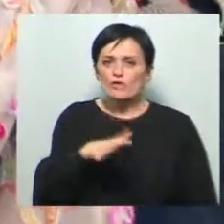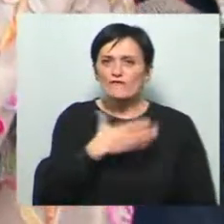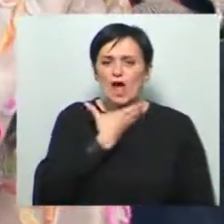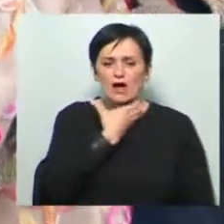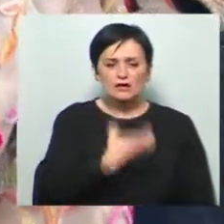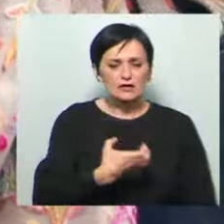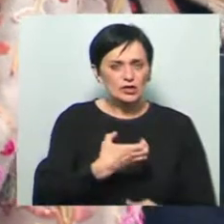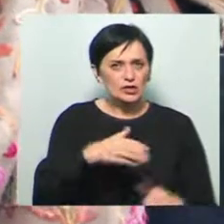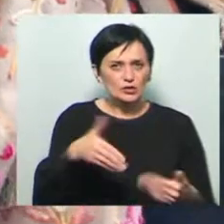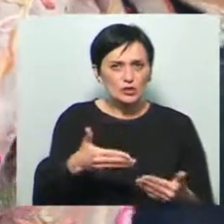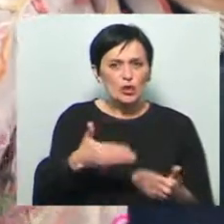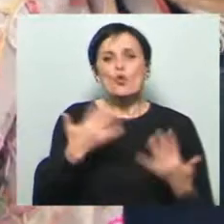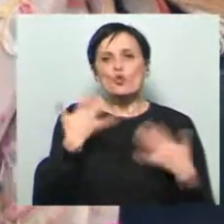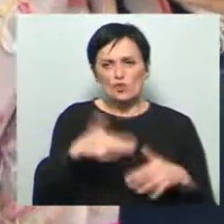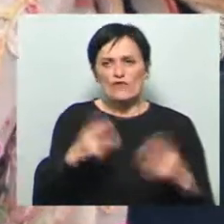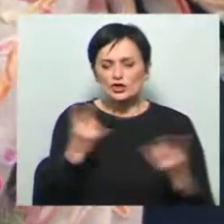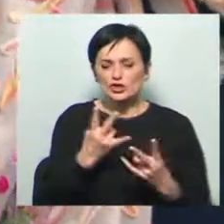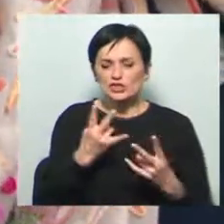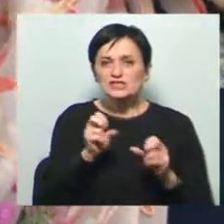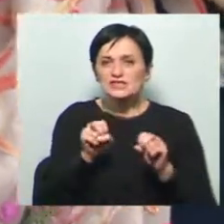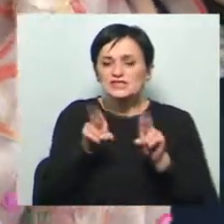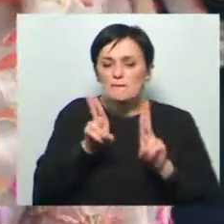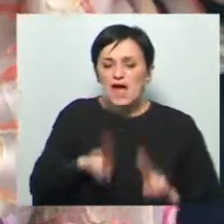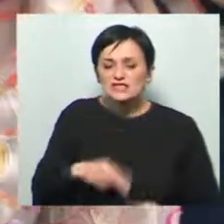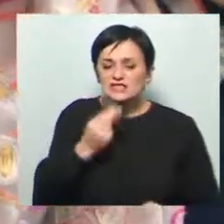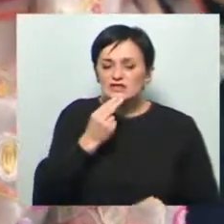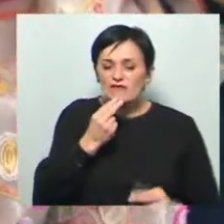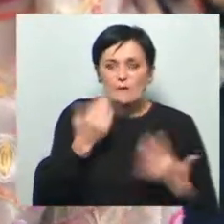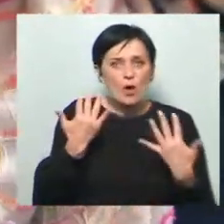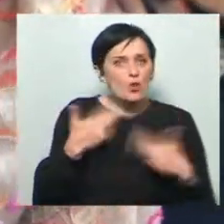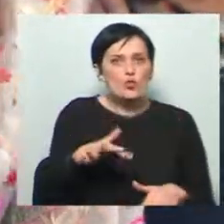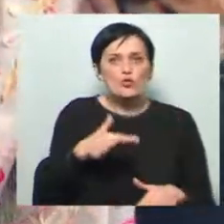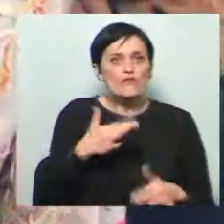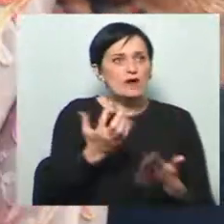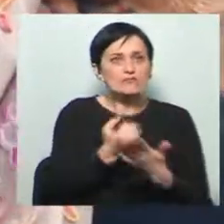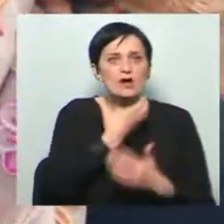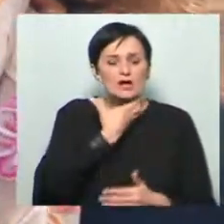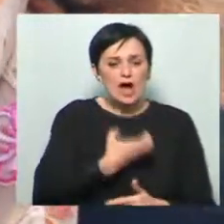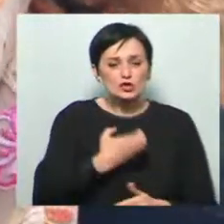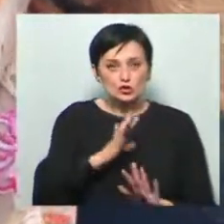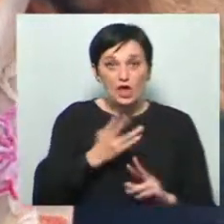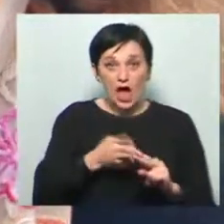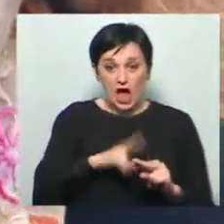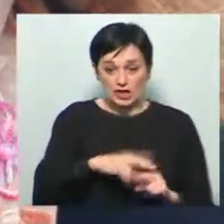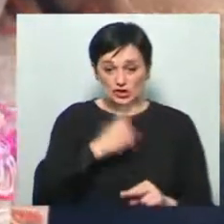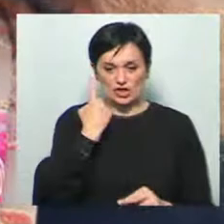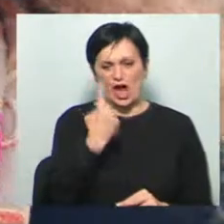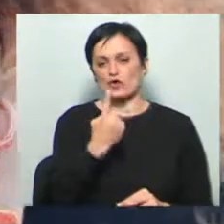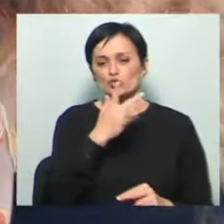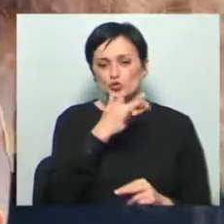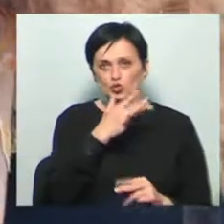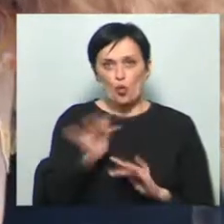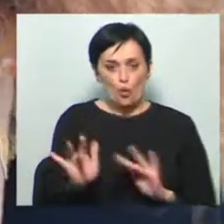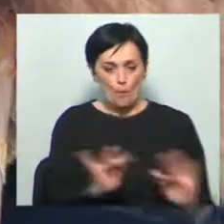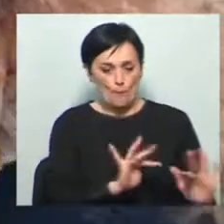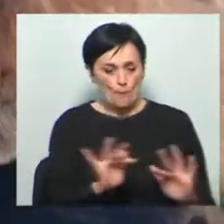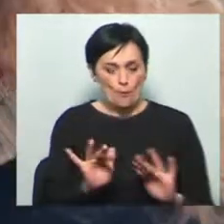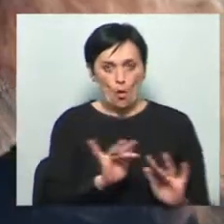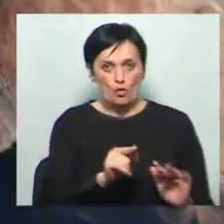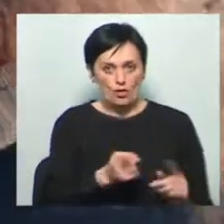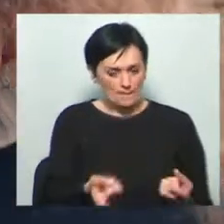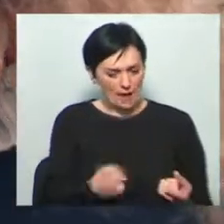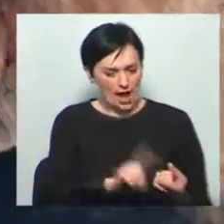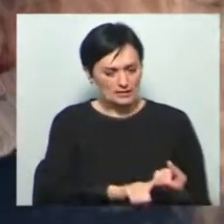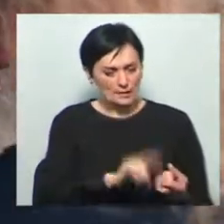იშოვება, შეიძლება გჭირდებოდეს სპეცკვება, რომელიც აღარ იშოვება და ეს ყველაფერი ერთდროულად იმდენად მოქმედებს ბავშვის